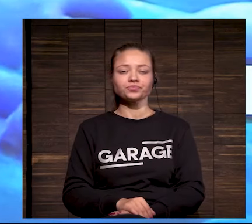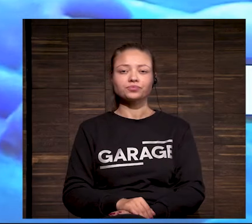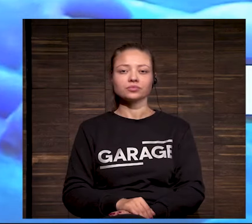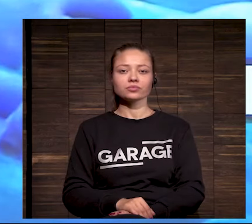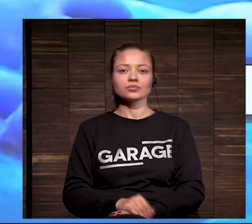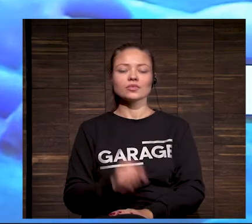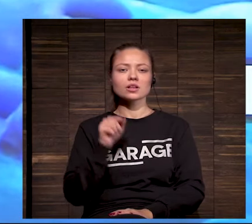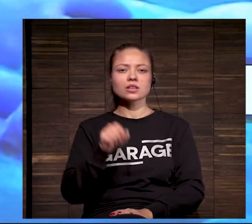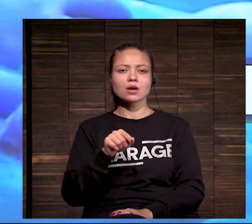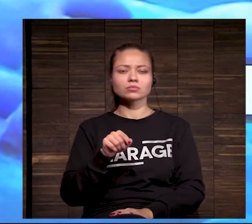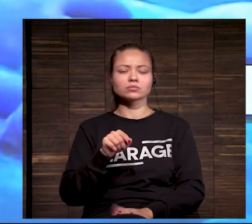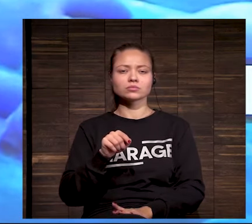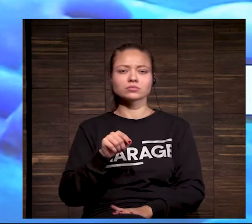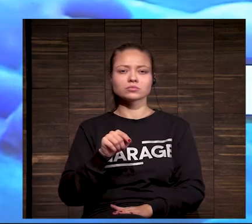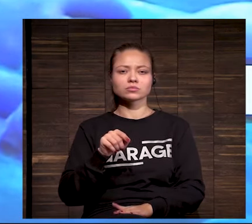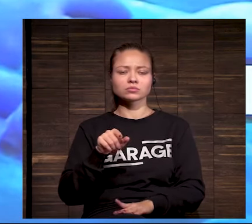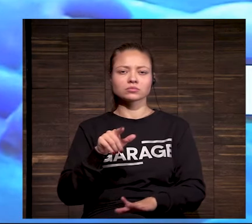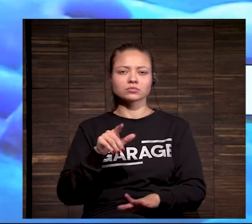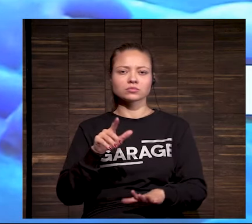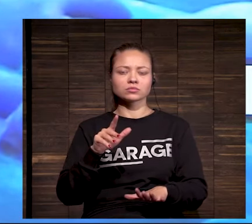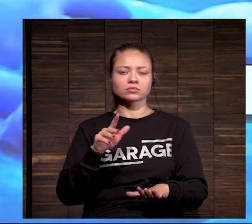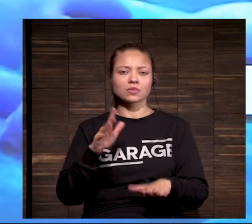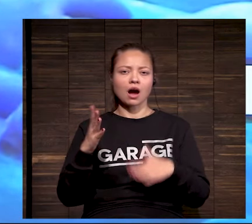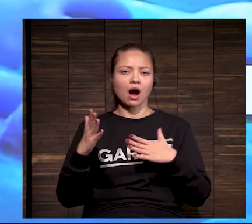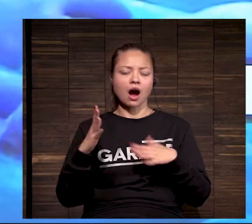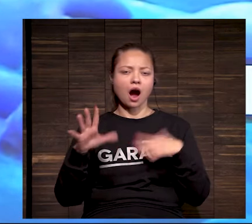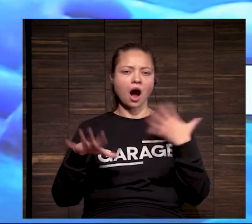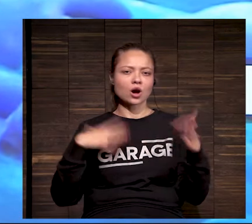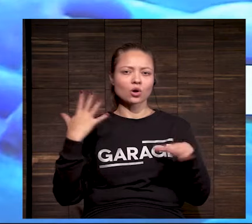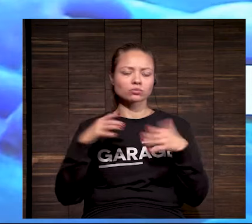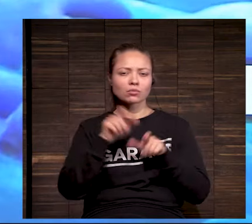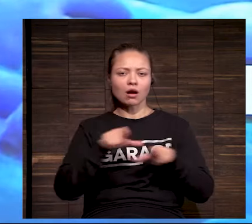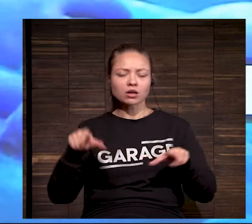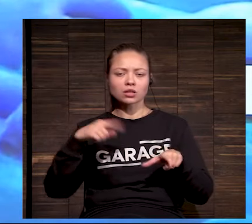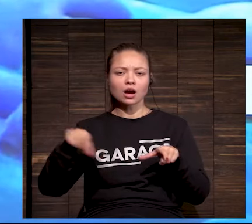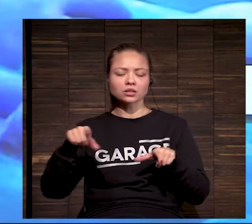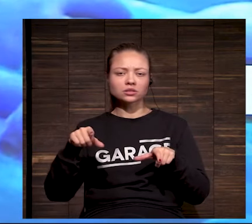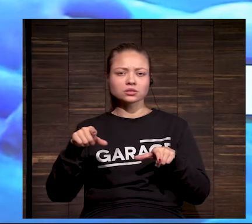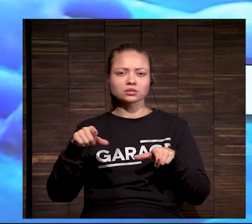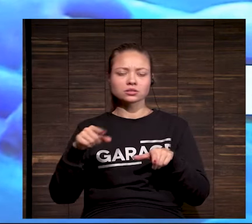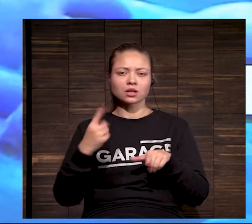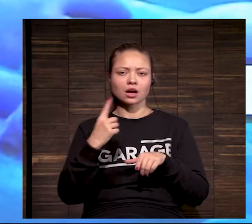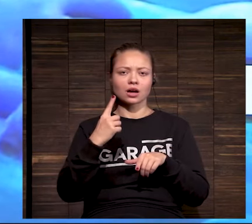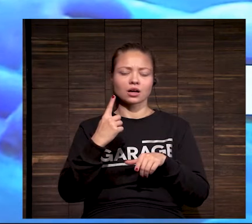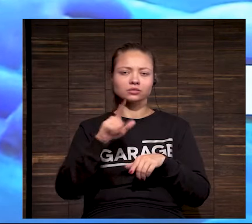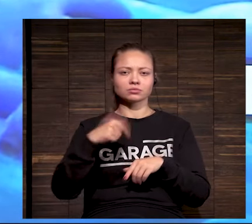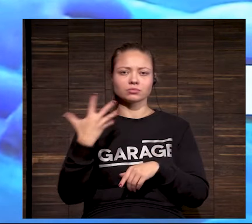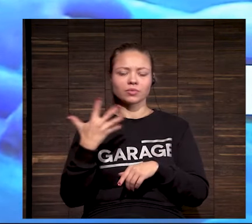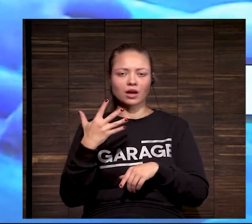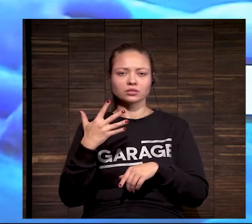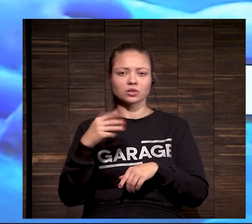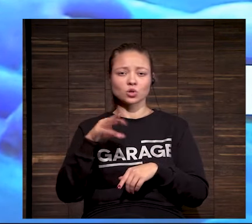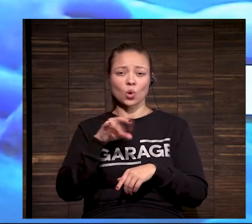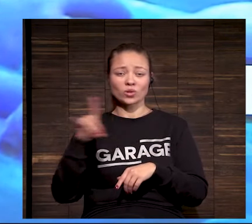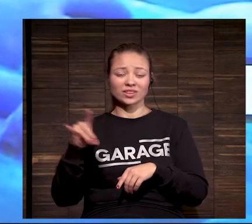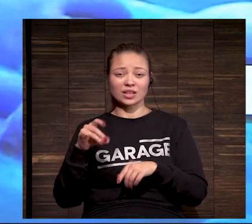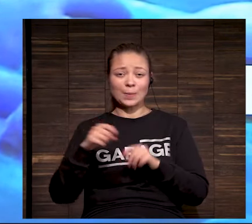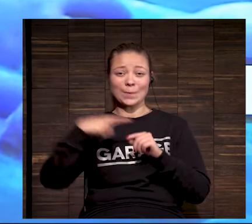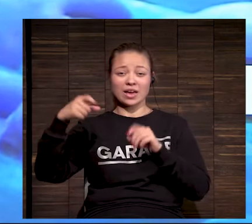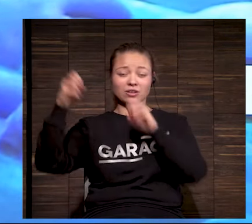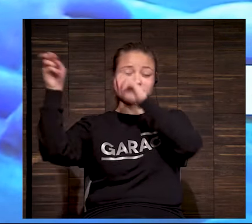акробаты обрушили полторы тонны полторы тонны перьев на